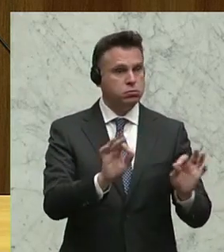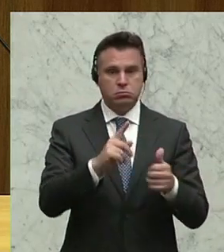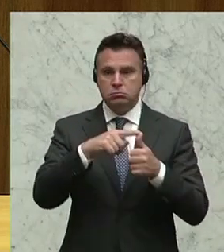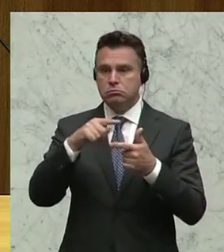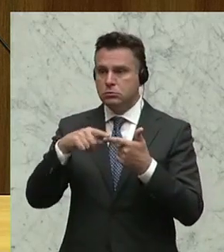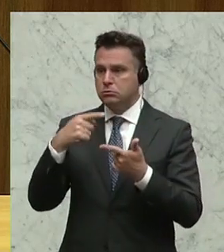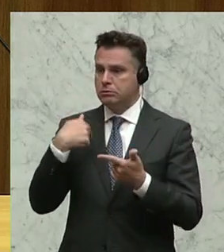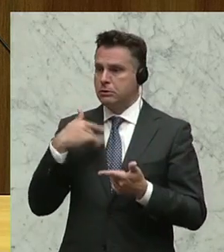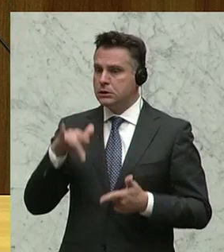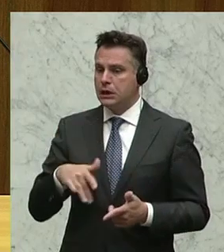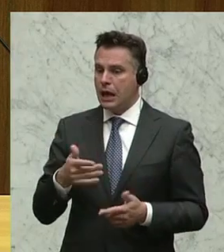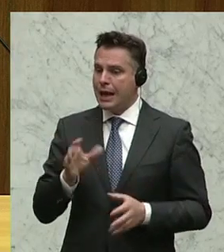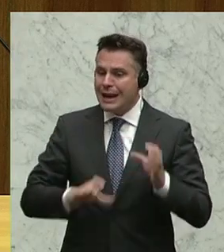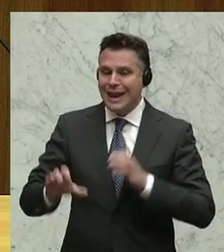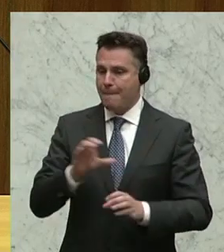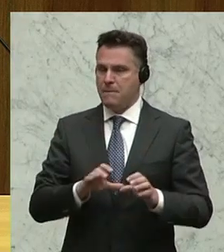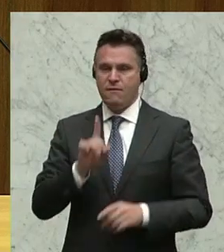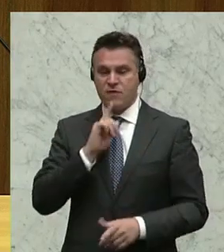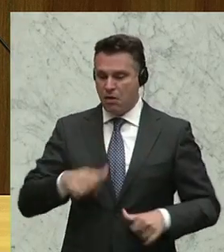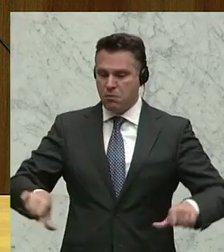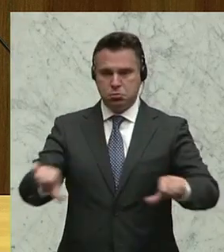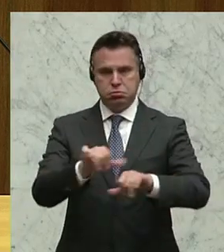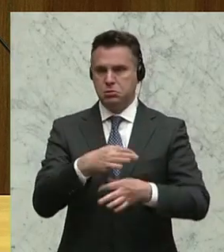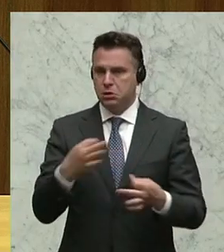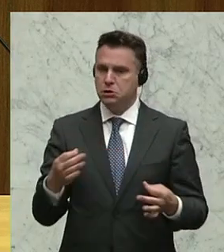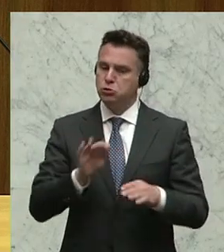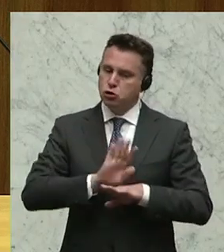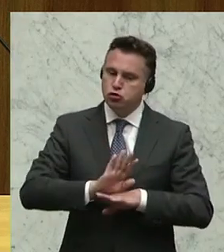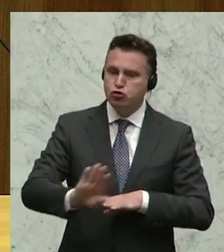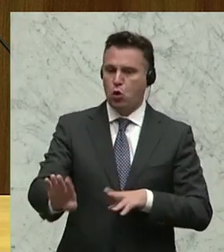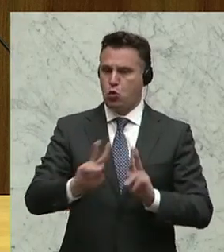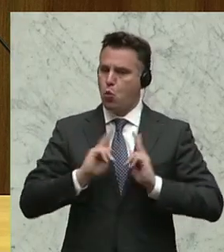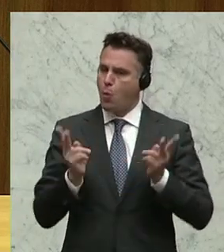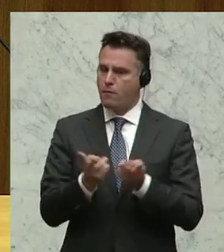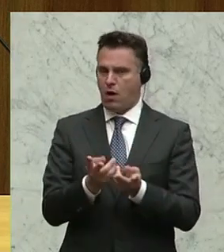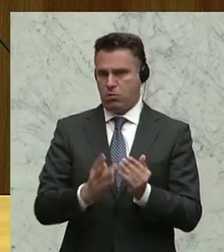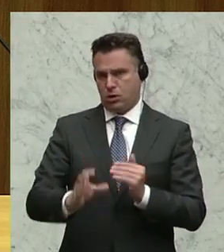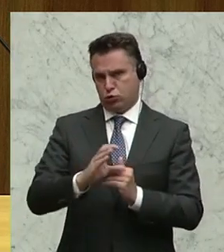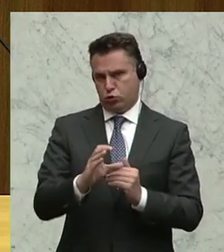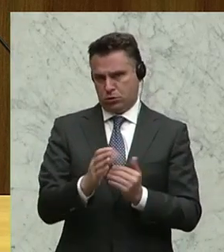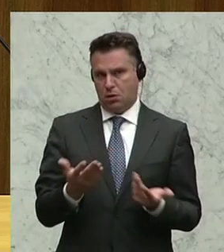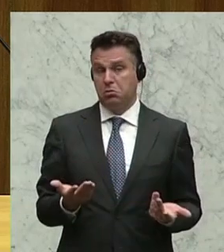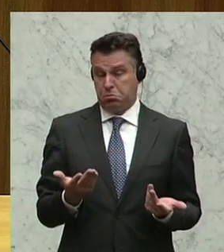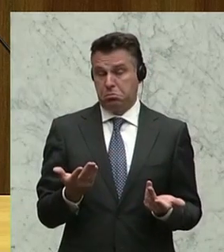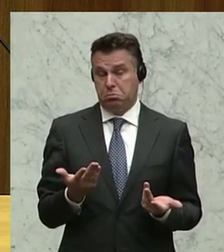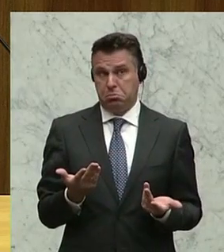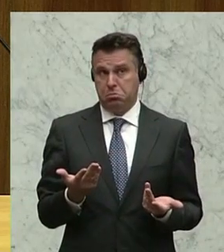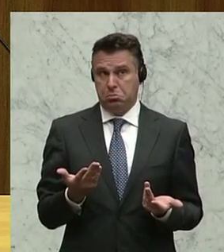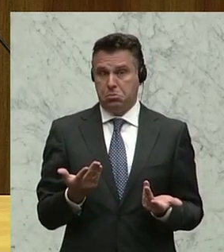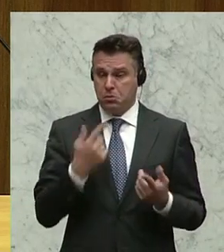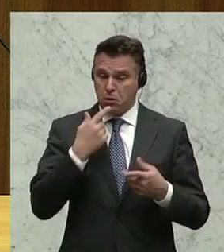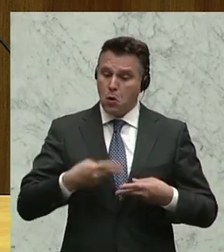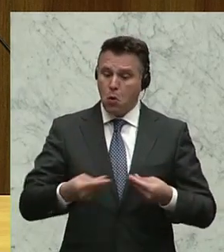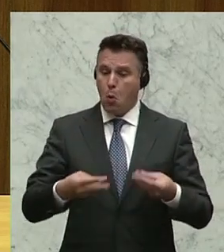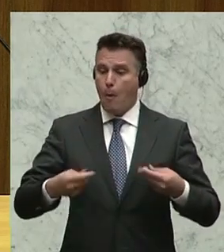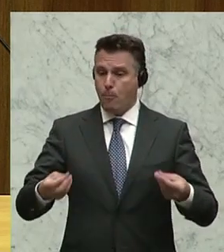um möglichst wenig Einsatz von Chemie und um Ressourcenschonung. Und alles dies wäre eigentlich mit einem